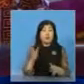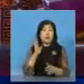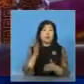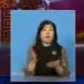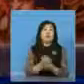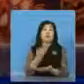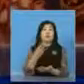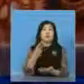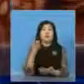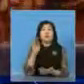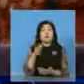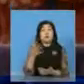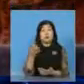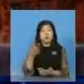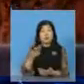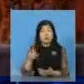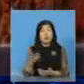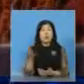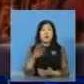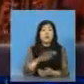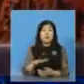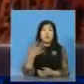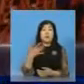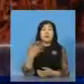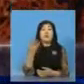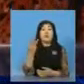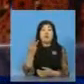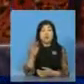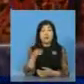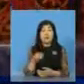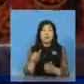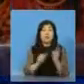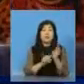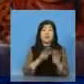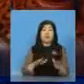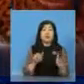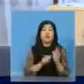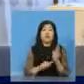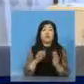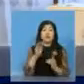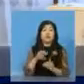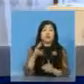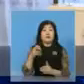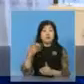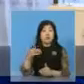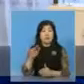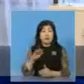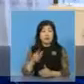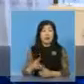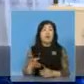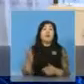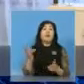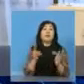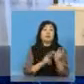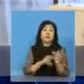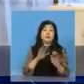получать 42 500 тенге, 5 детей – 53 000 тенге, 6 детей – 60 250 тенге, ну и на